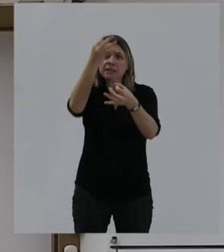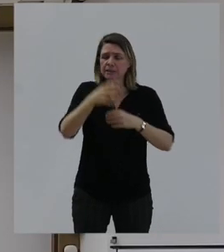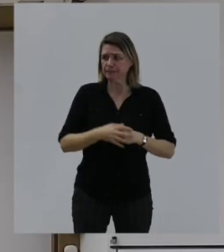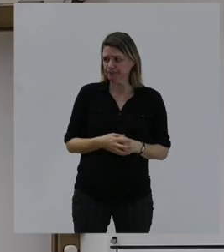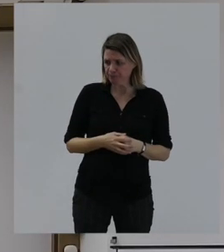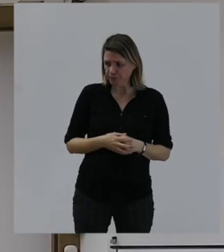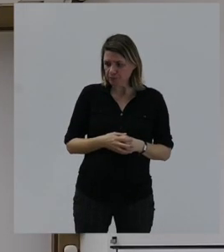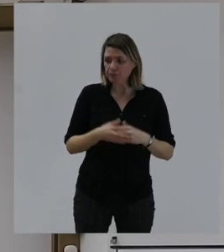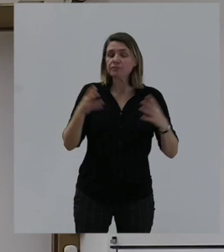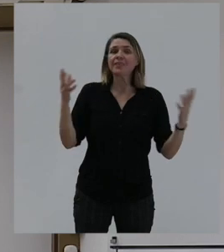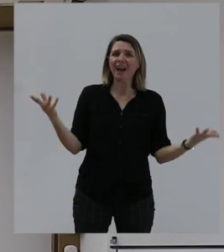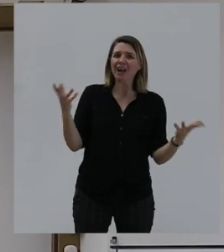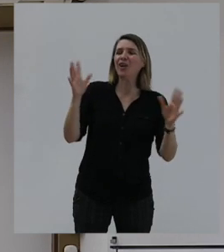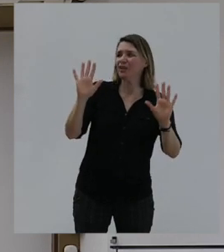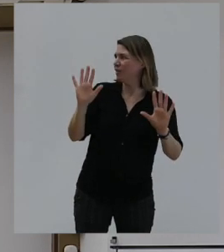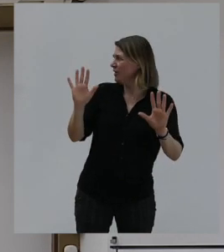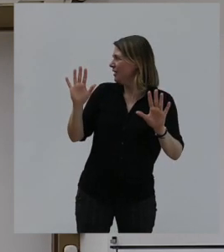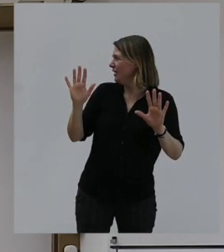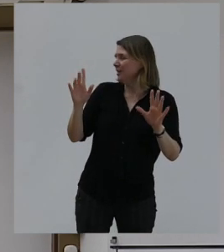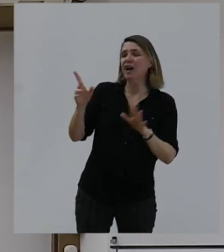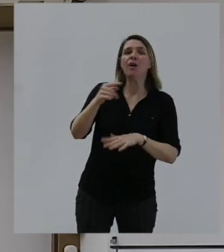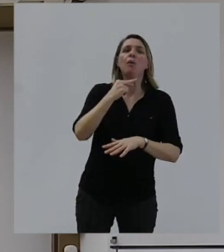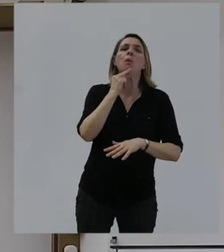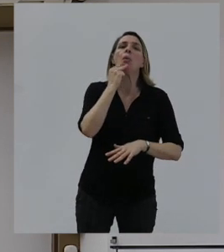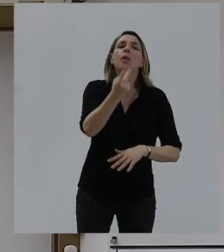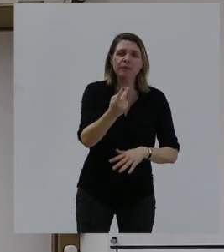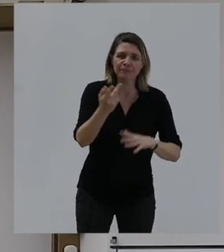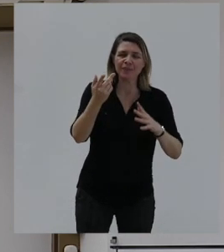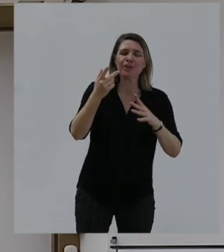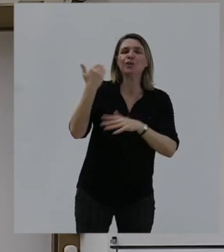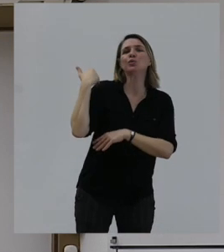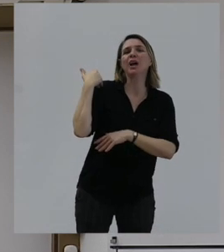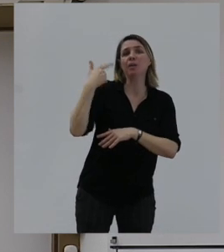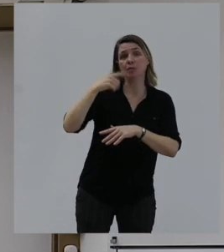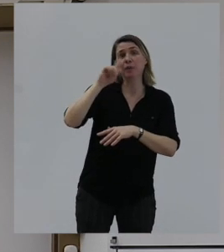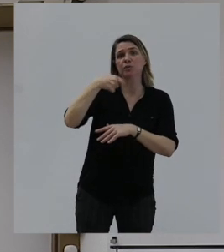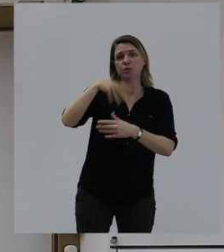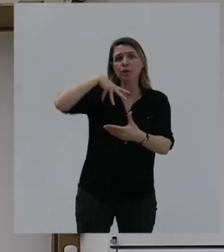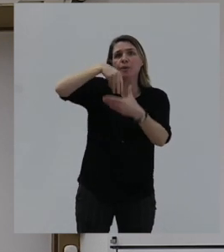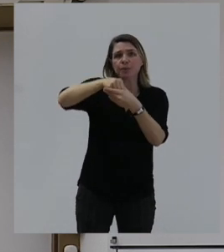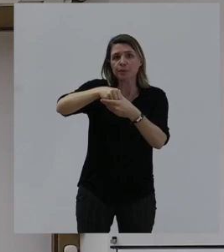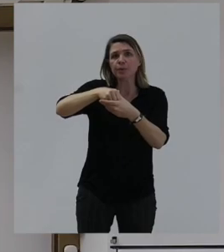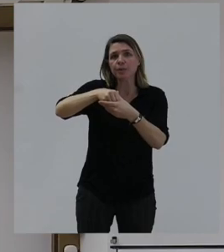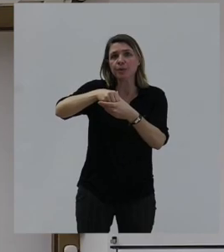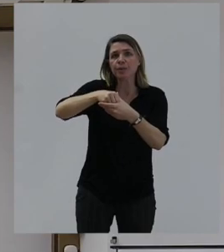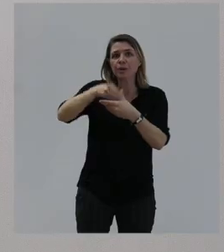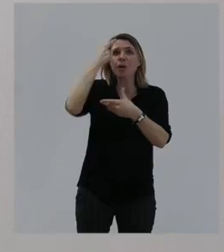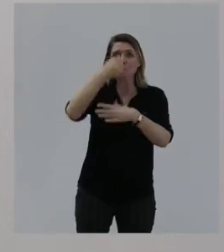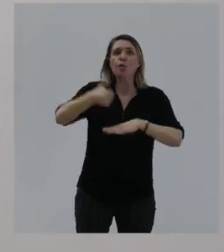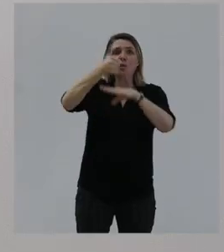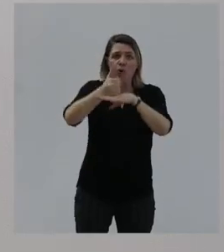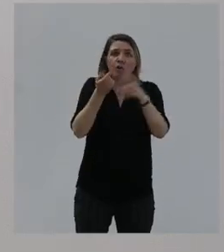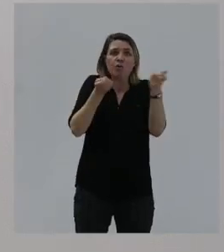Je peux répondre d'abord en corrigeant une erreur. Ma langue a fourché tout à l'heure. Je suis évidemment participante pour une